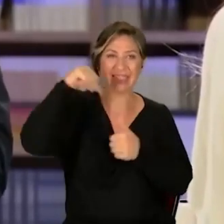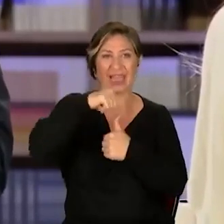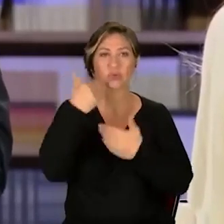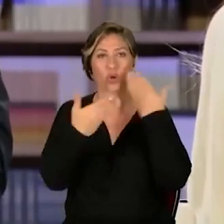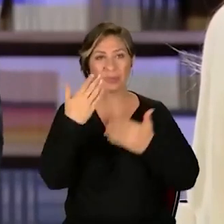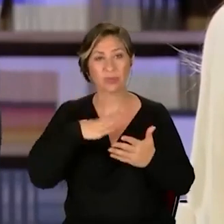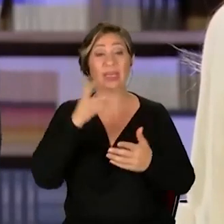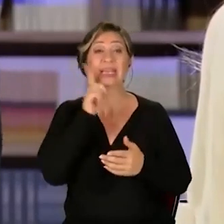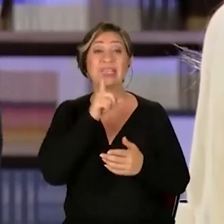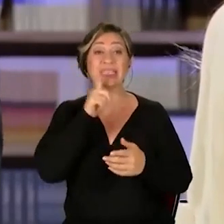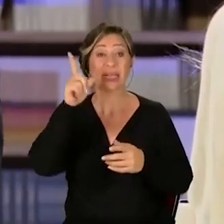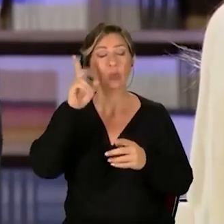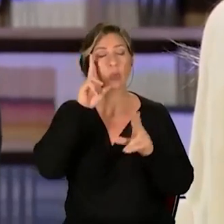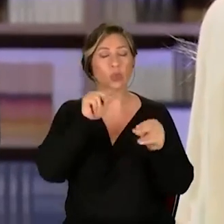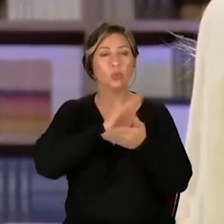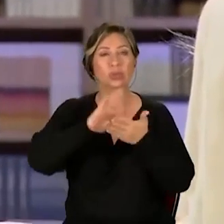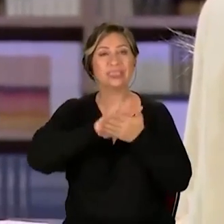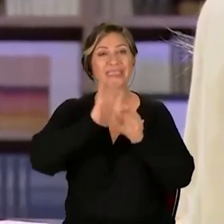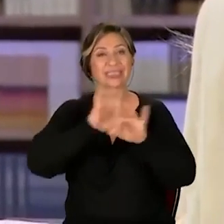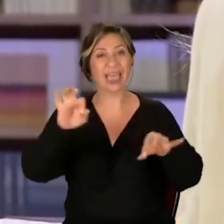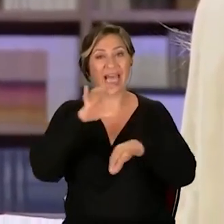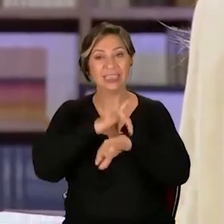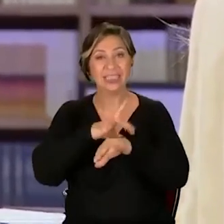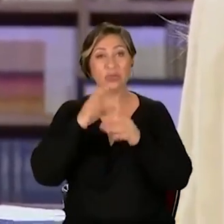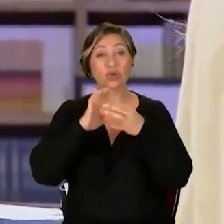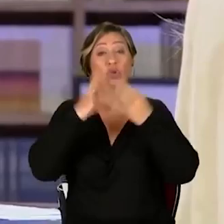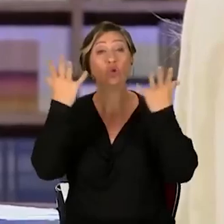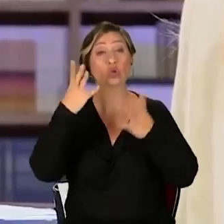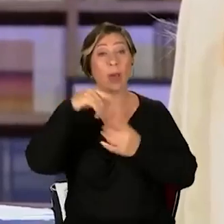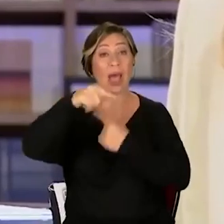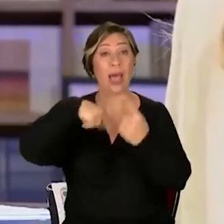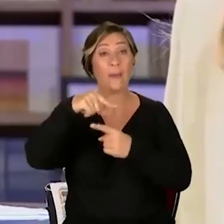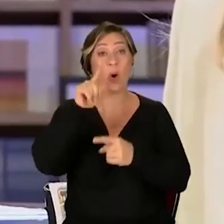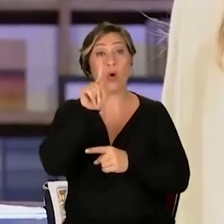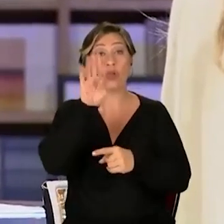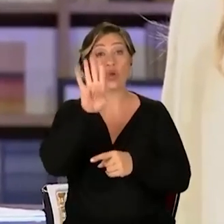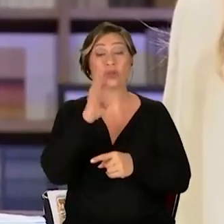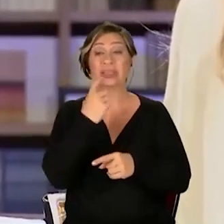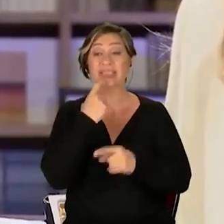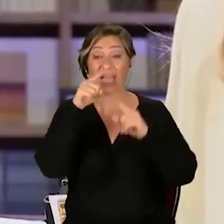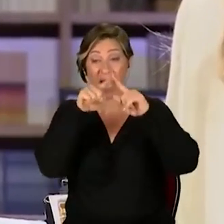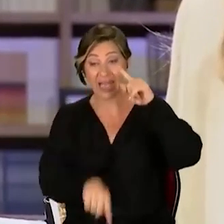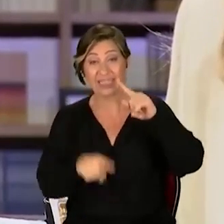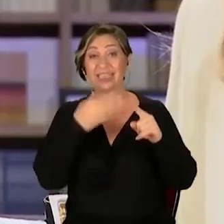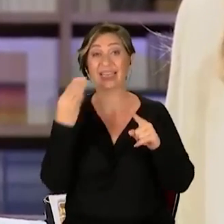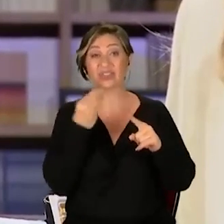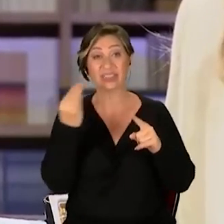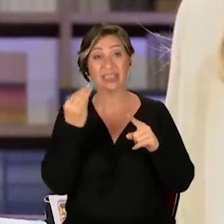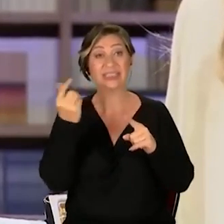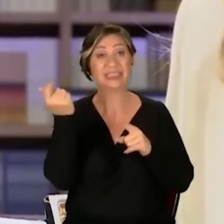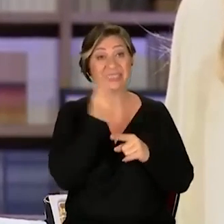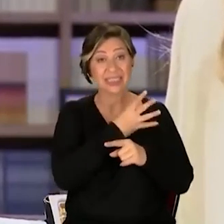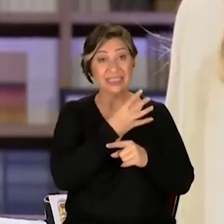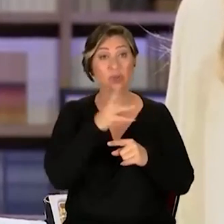notlardan. İngiltere'de uyku düzensizliği sebebiyle hastaneye çözüm aramaya gelen 14 yaş ve altı gençlerin